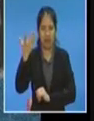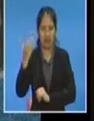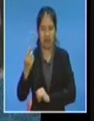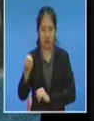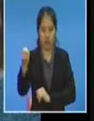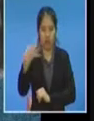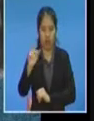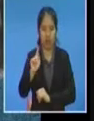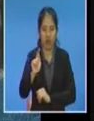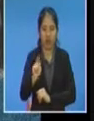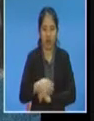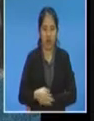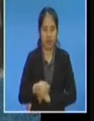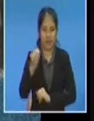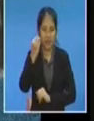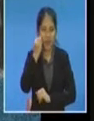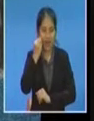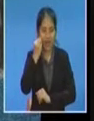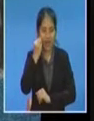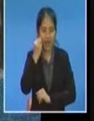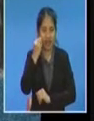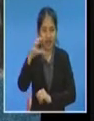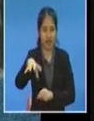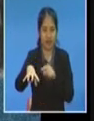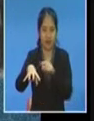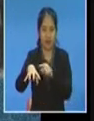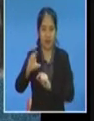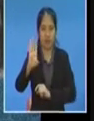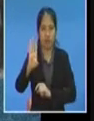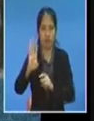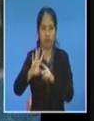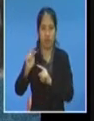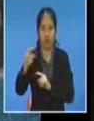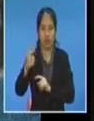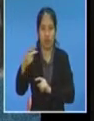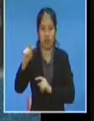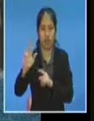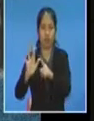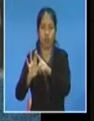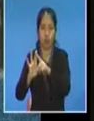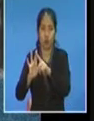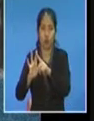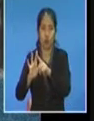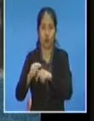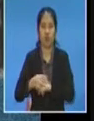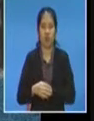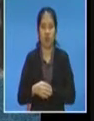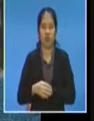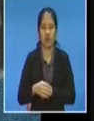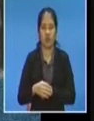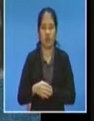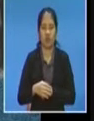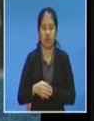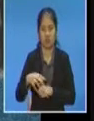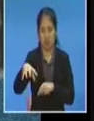าศนิคมบางปูแล้วแย่งกันไปอยู่ไปทิ้งคนแก่ไว้นั่นสังคมยุโรปสัง